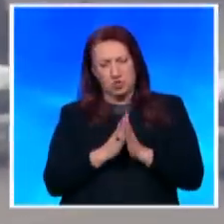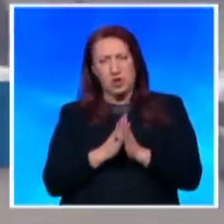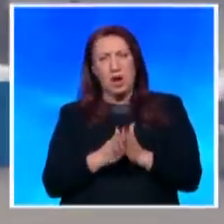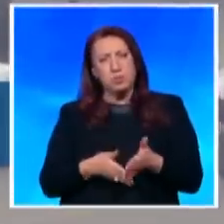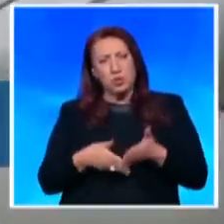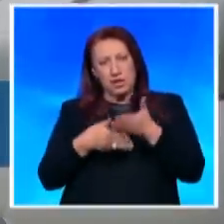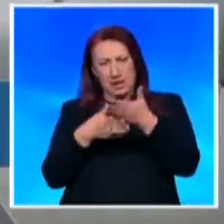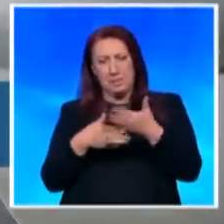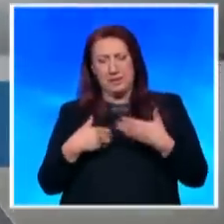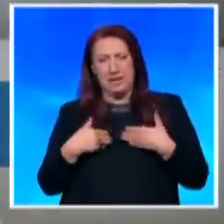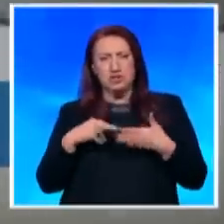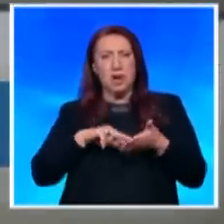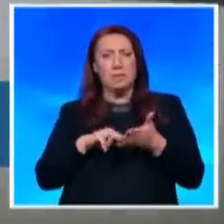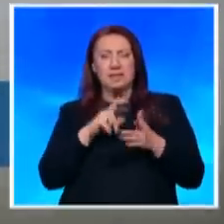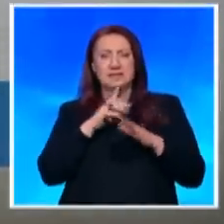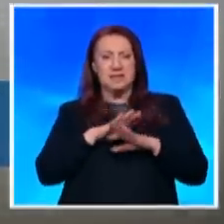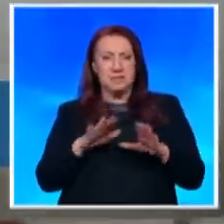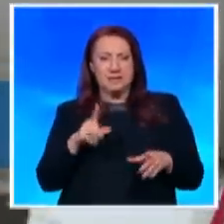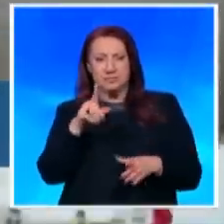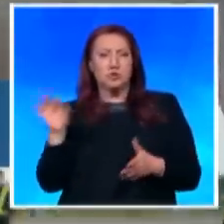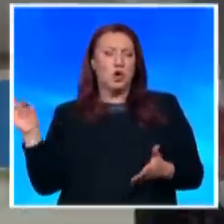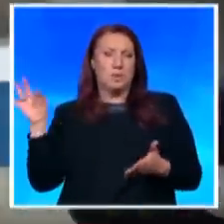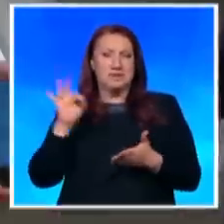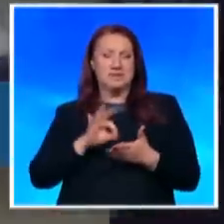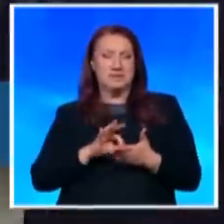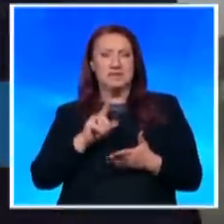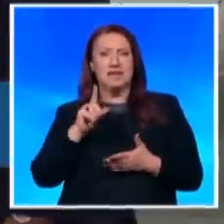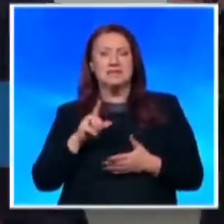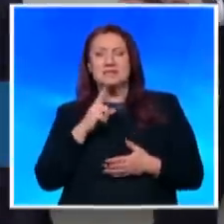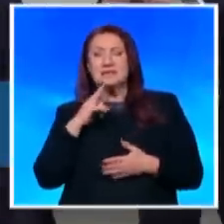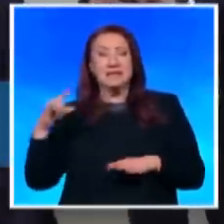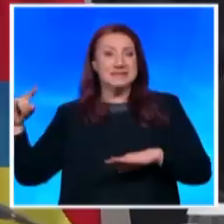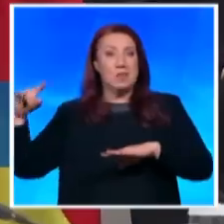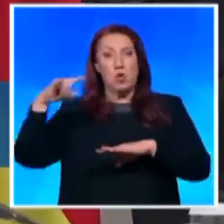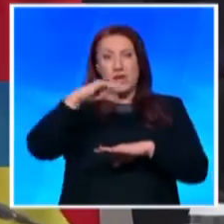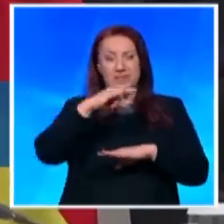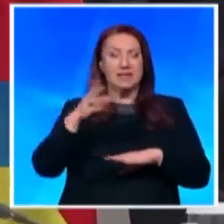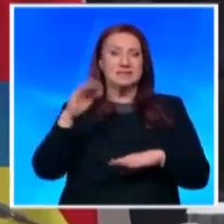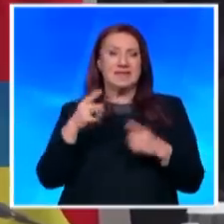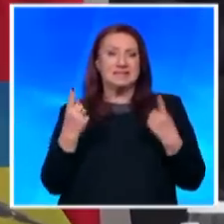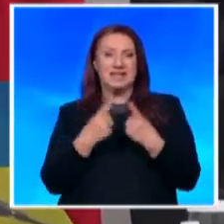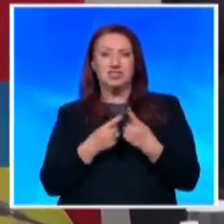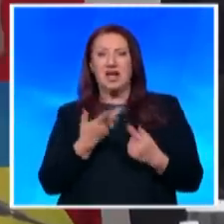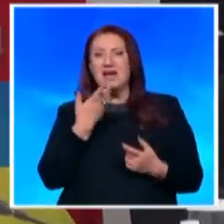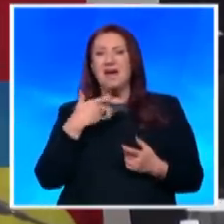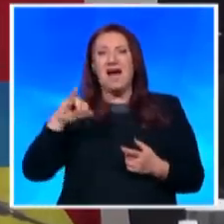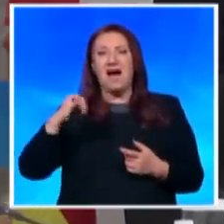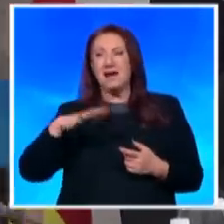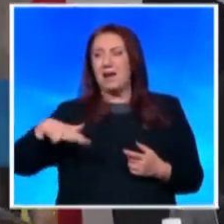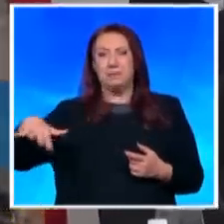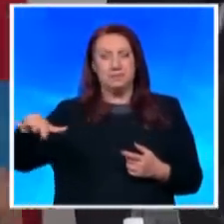Зеленски пристигна с френски правителствен самолет от Джеда след срещата на Арабската лига. Съединените щати обявиха нов пакет